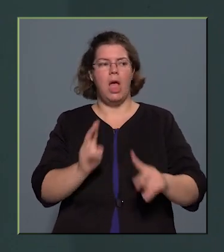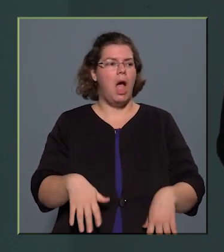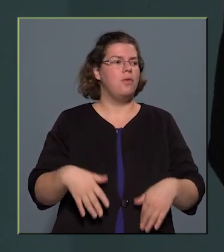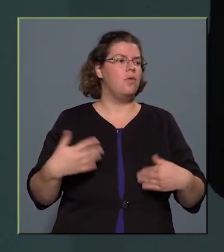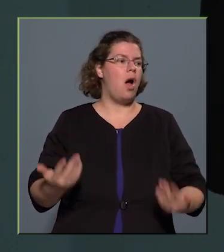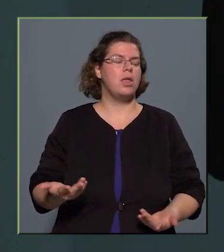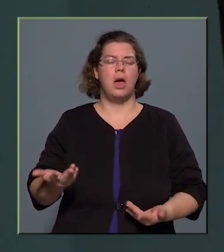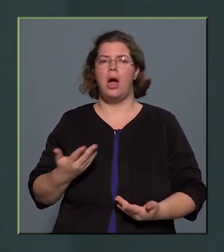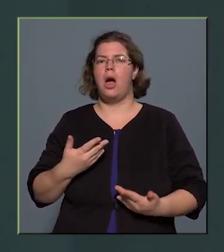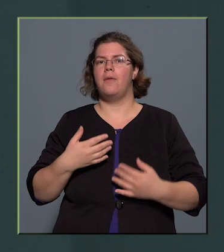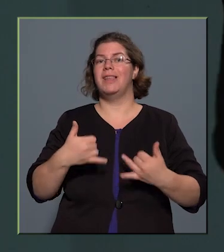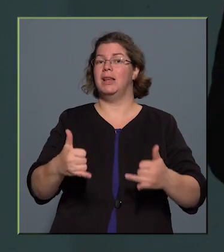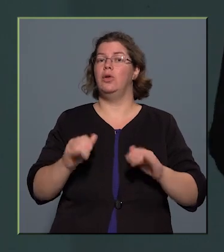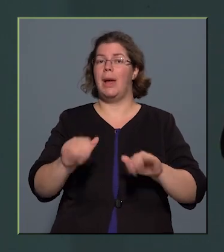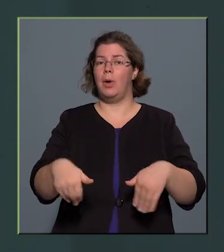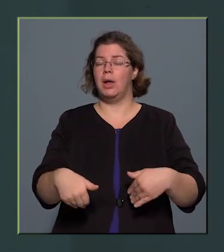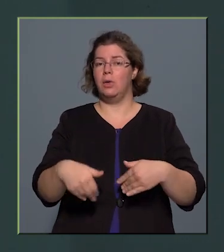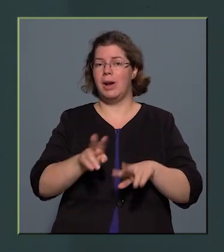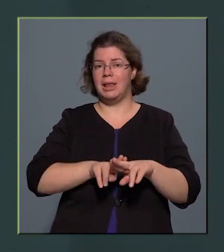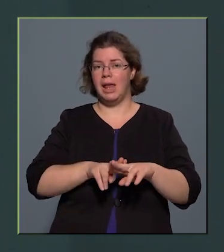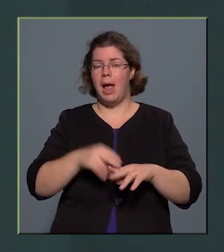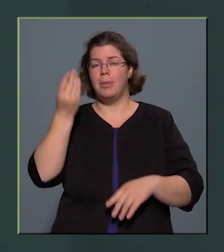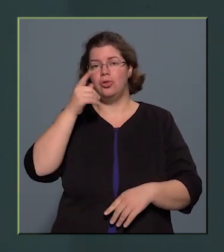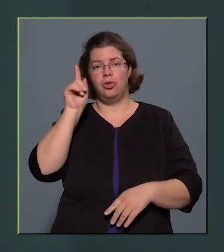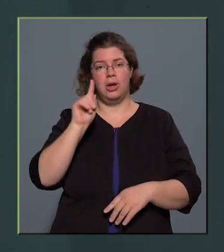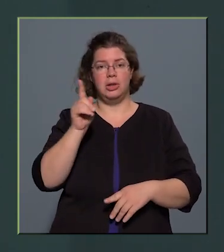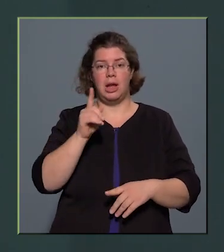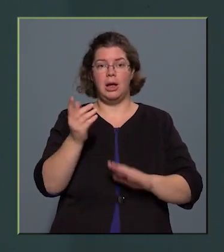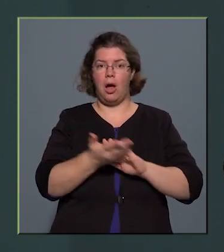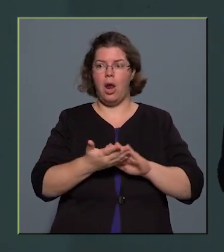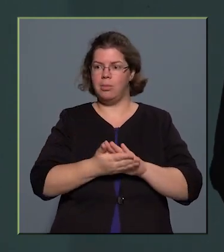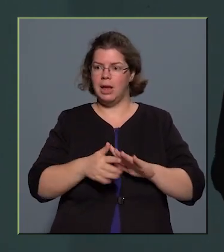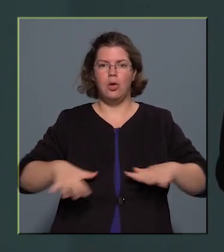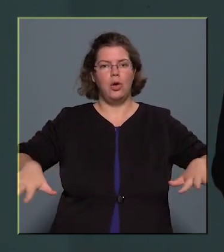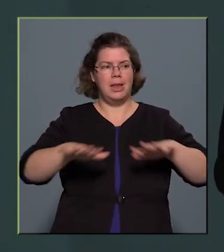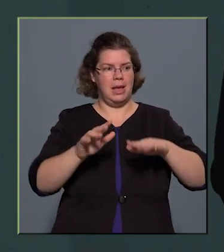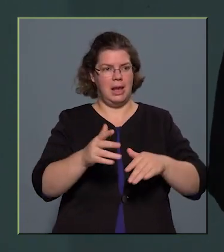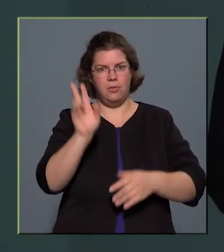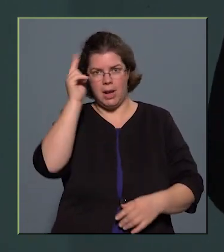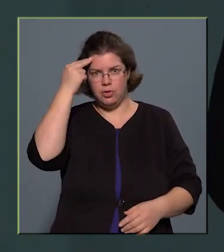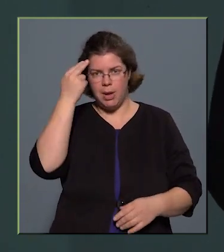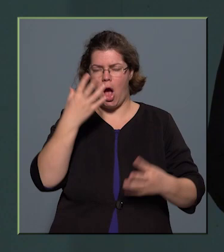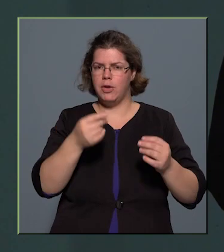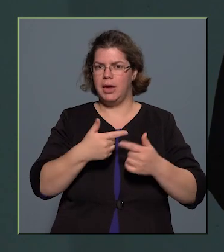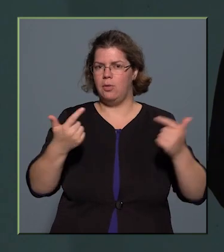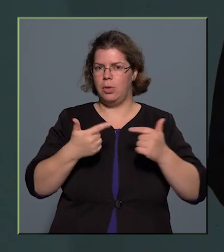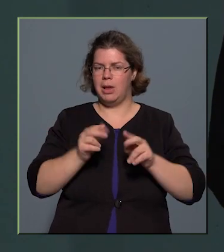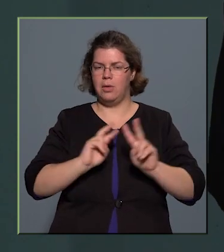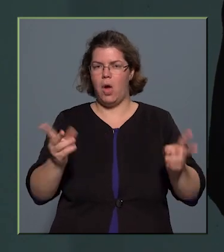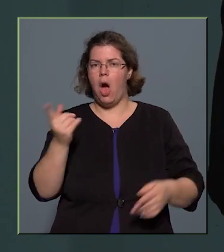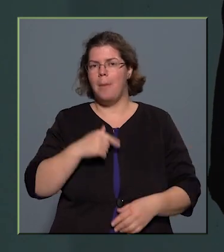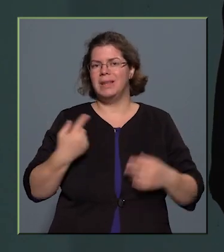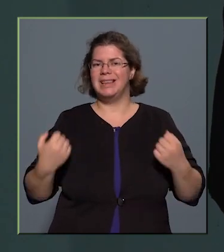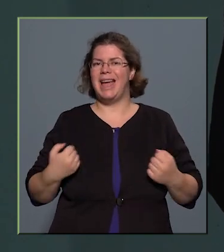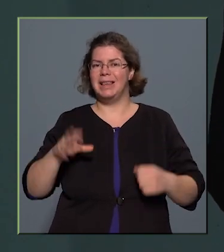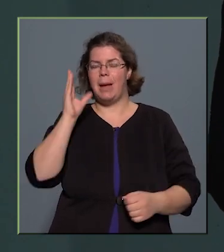rendszerünk a mesterséges intelligencia alapján ismeri fel a környezetet, hiszen ott is annyi információ van, amit nagyon nehéz